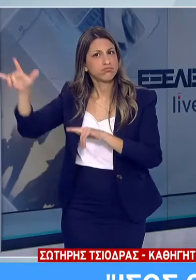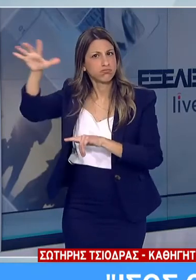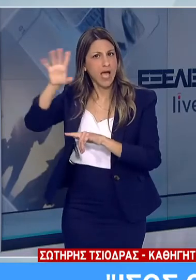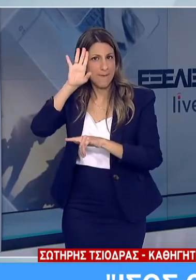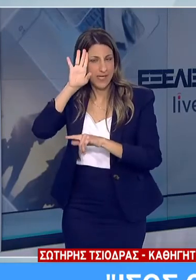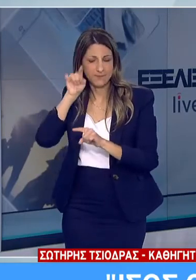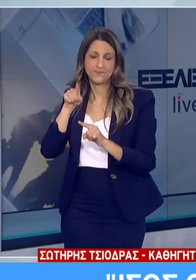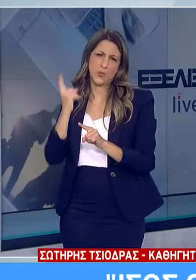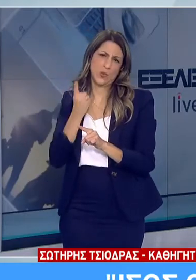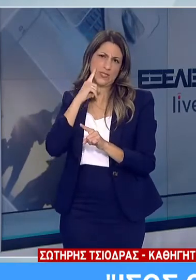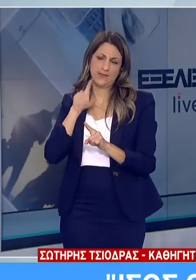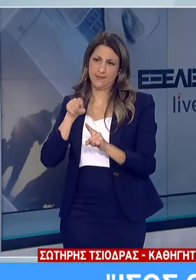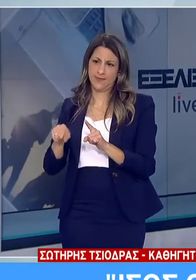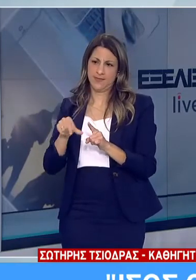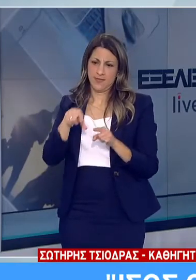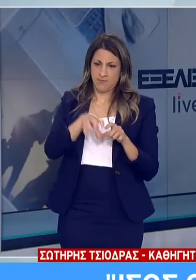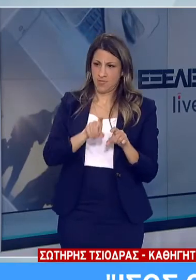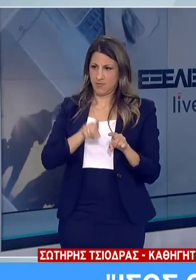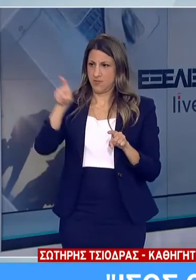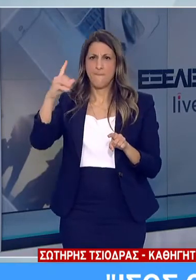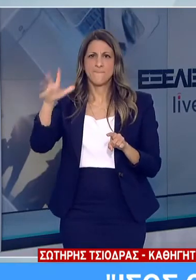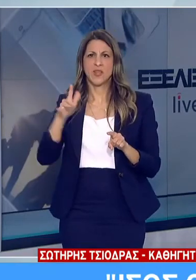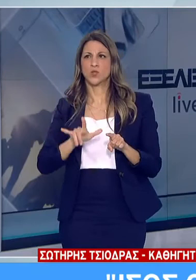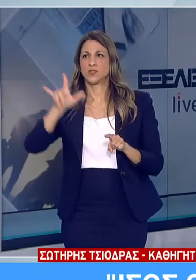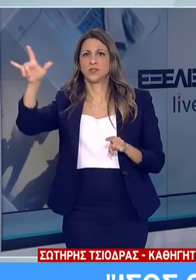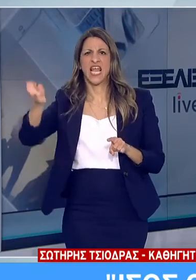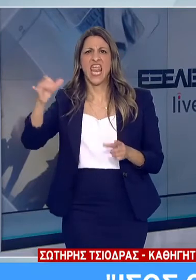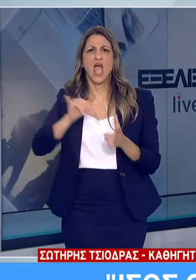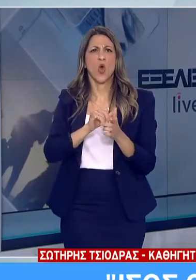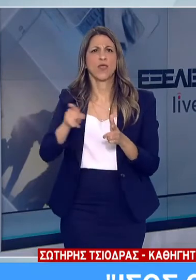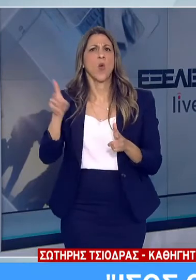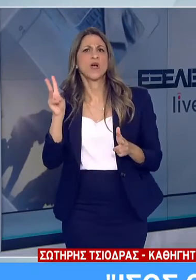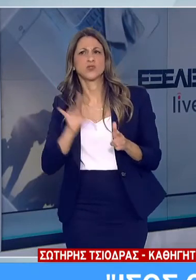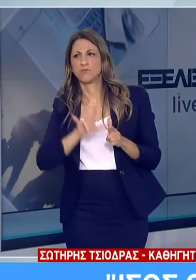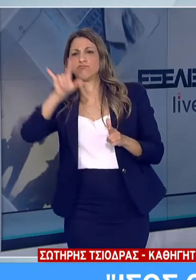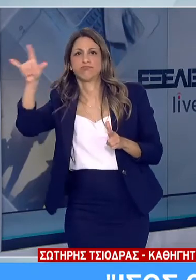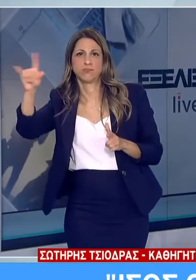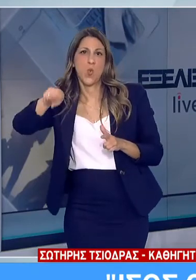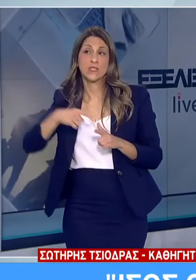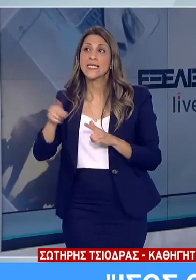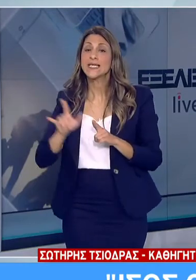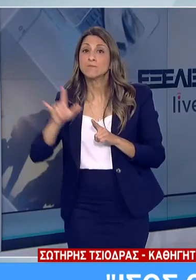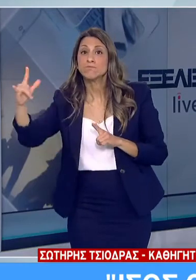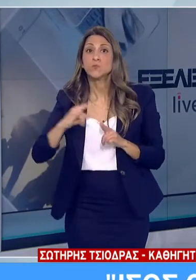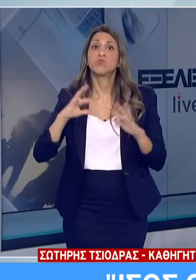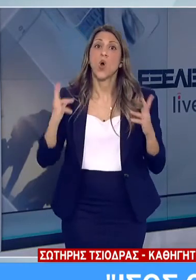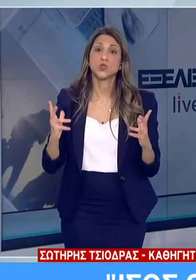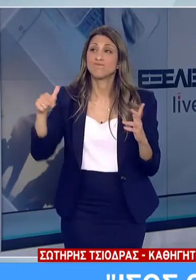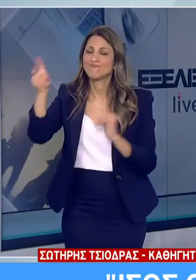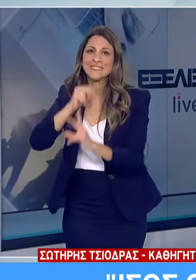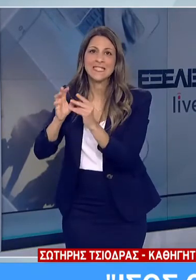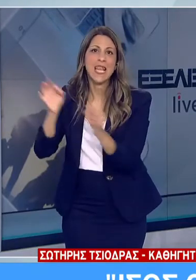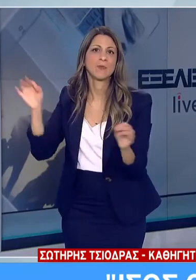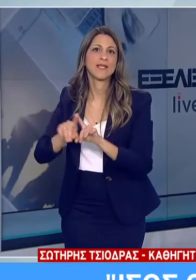Αμερική, για να φτάσει από τη μία άκρη της Αμερικής στην άλλη, θέλει 5 ώρες. Είναι ένα πρόβλημα και μπορεί να δημιουργήσει και